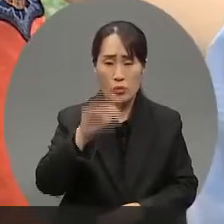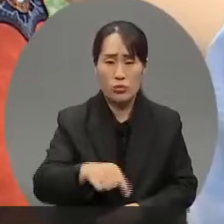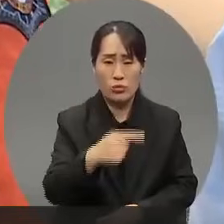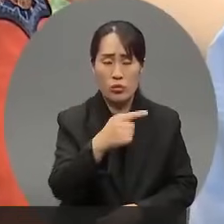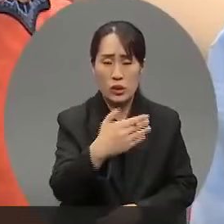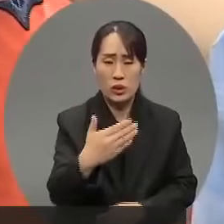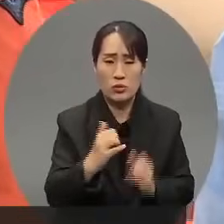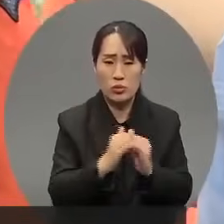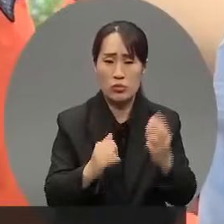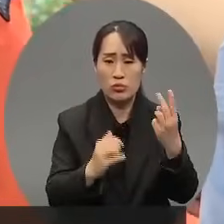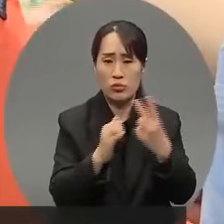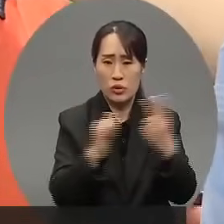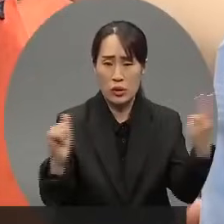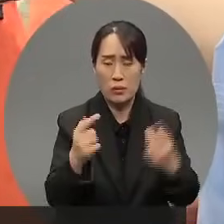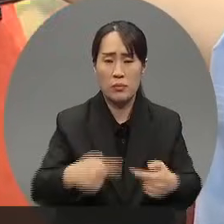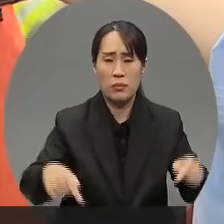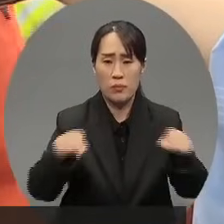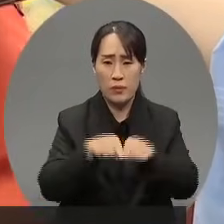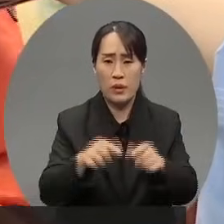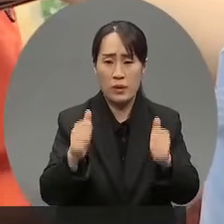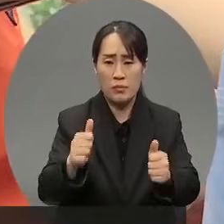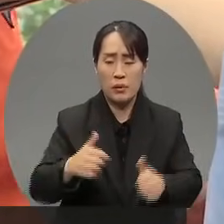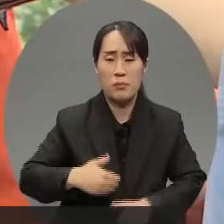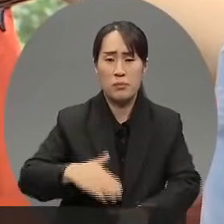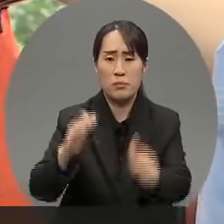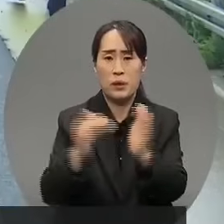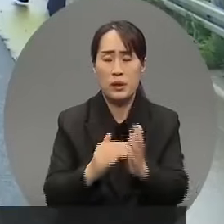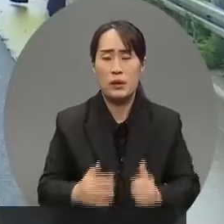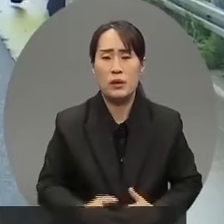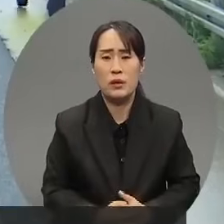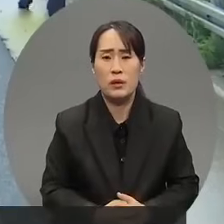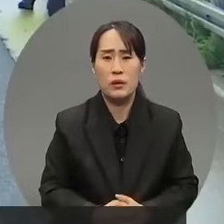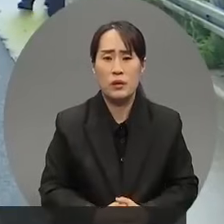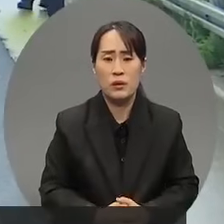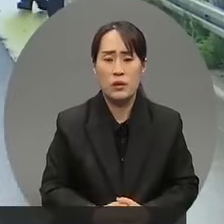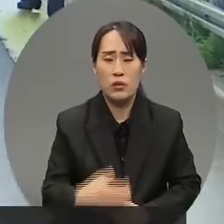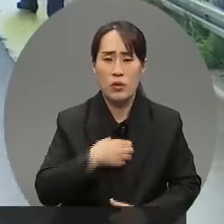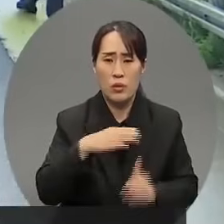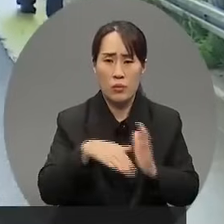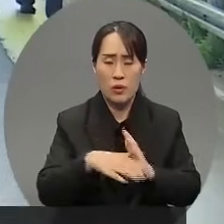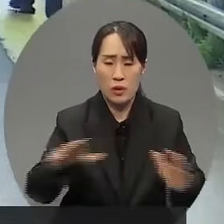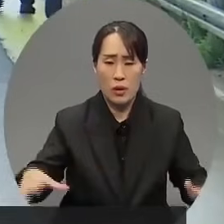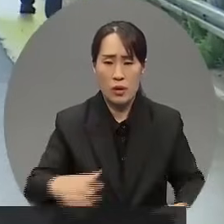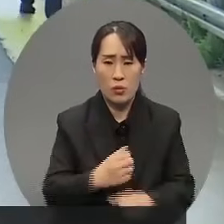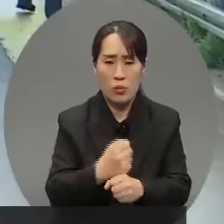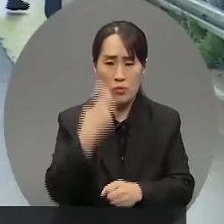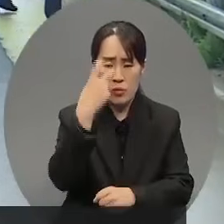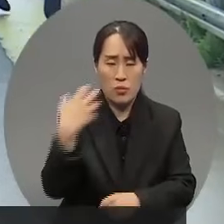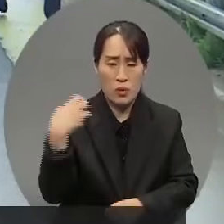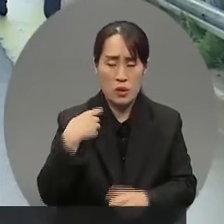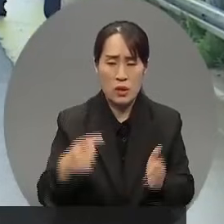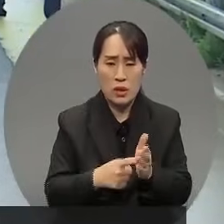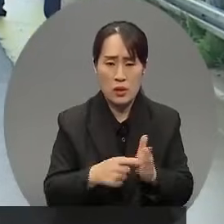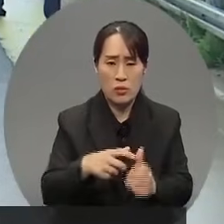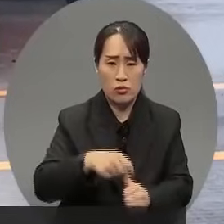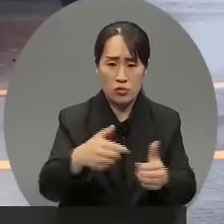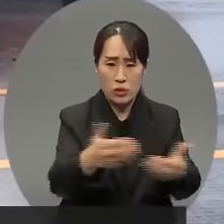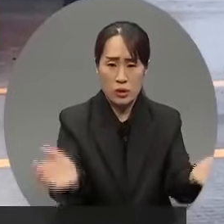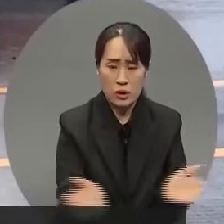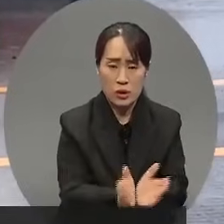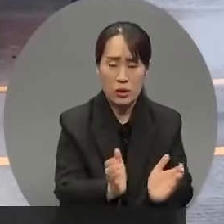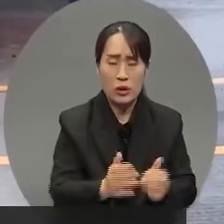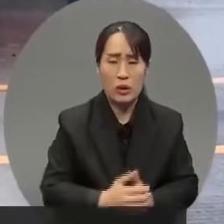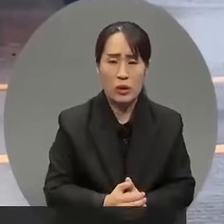등 소방관 두 명도 함께 재판에 넘겼습니다 재난시 통합 주의를 위해 조직하는 긴급구조통제단을